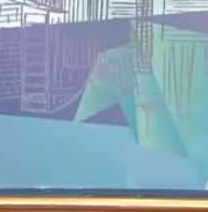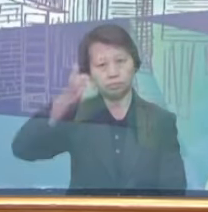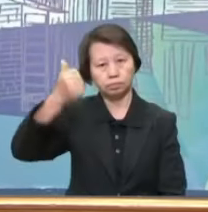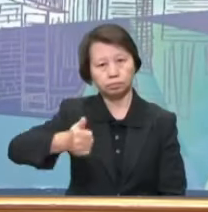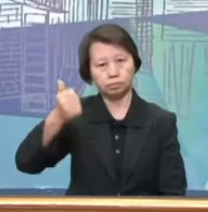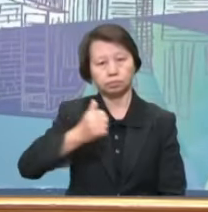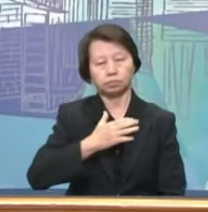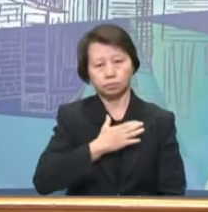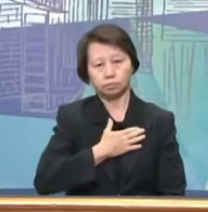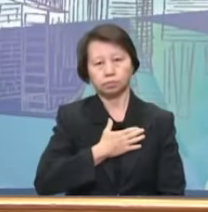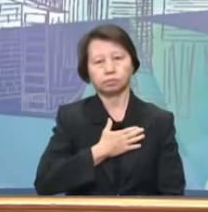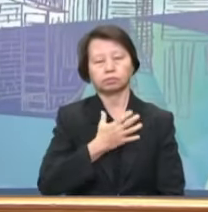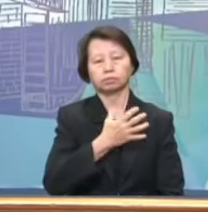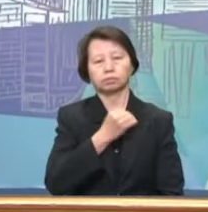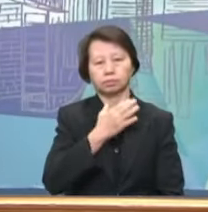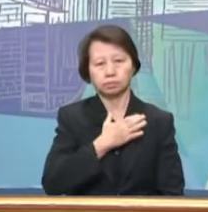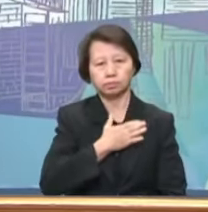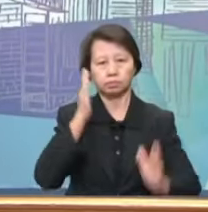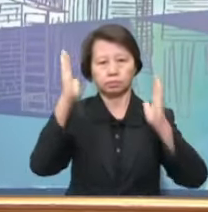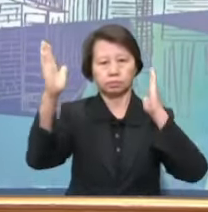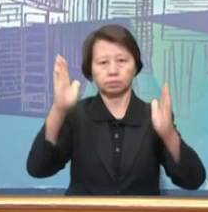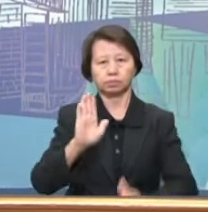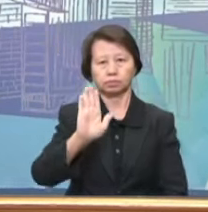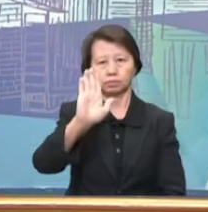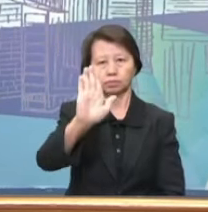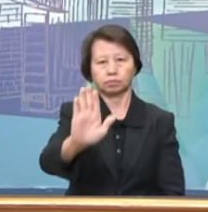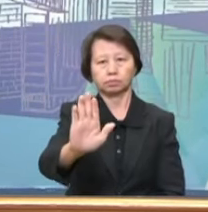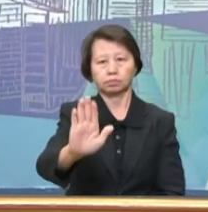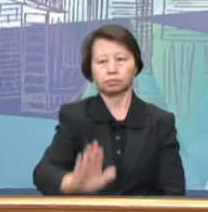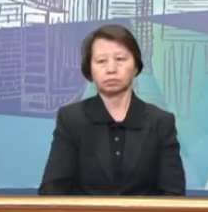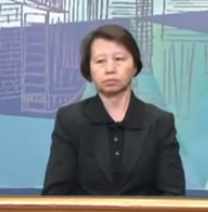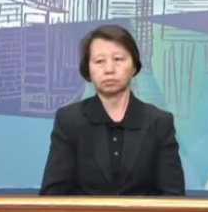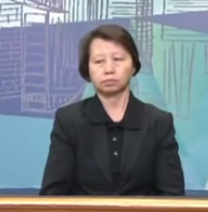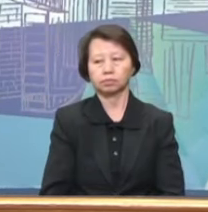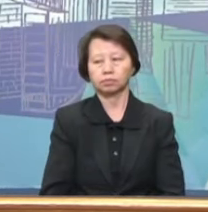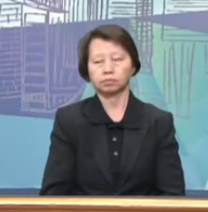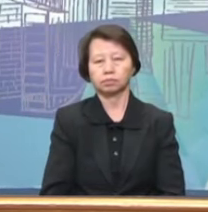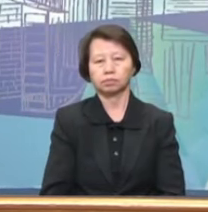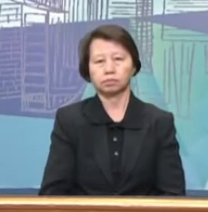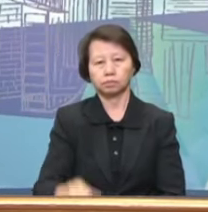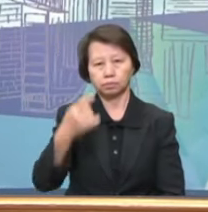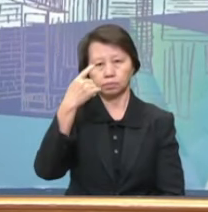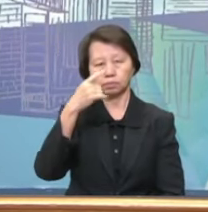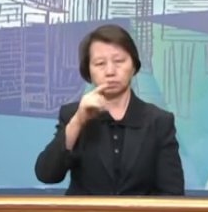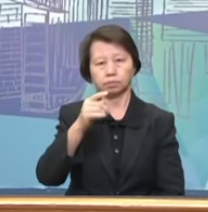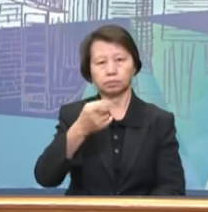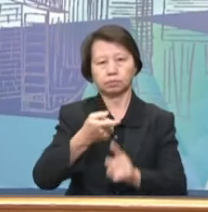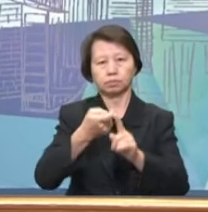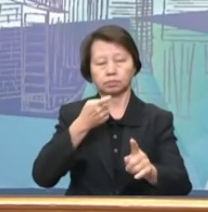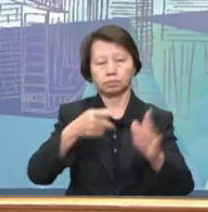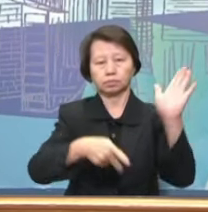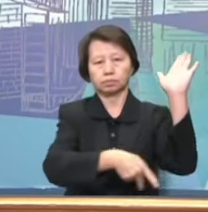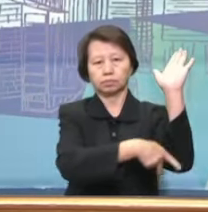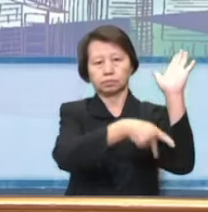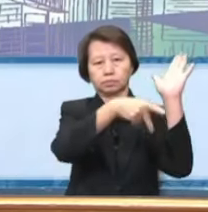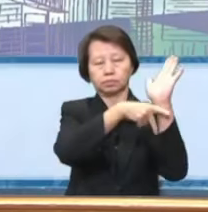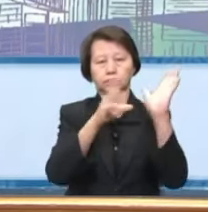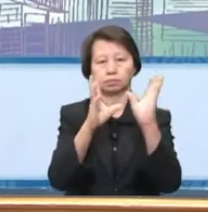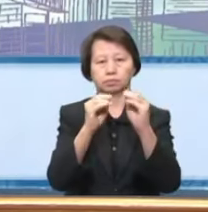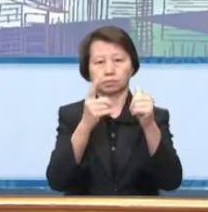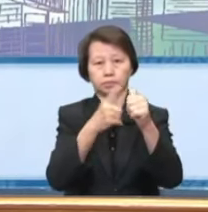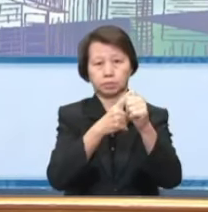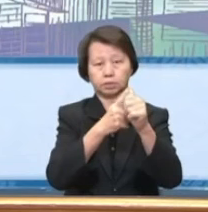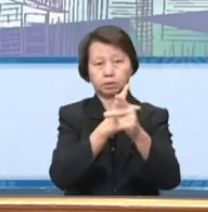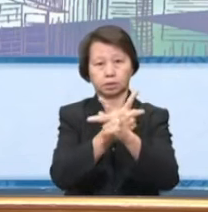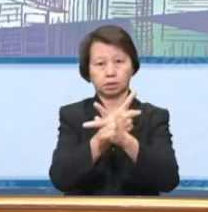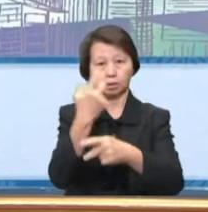Assalamualaikum, salam sejahtera dan salam Malaysia Madani. Bersama saya Siti Nur Azizah Zana Alam bagi langsung dari Parlimen bagi mesyuarat pertama